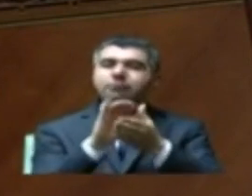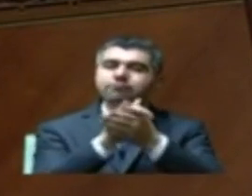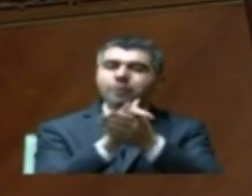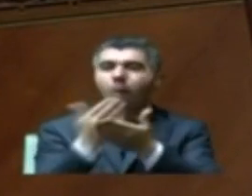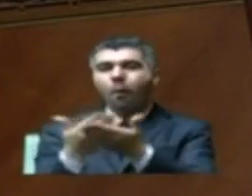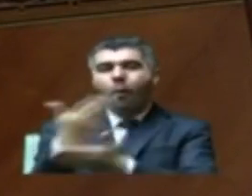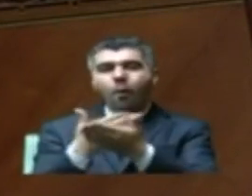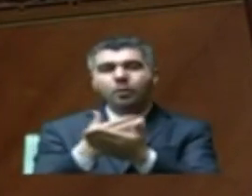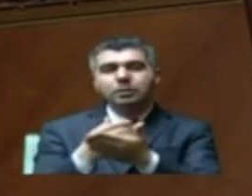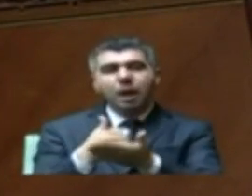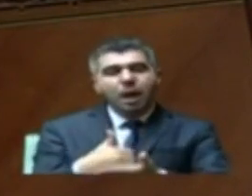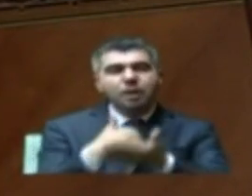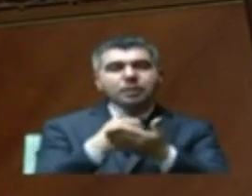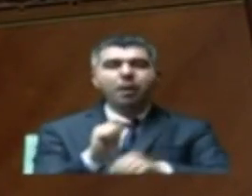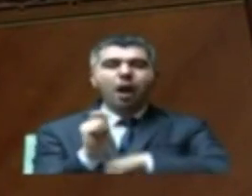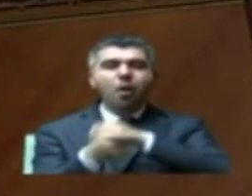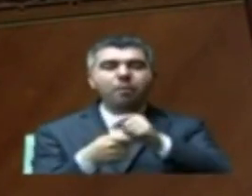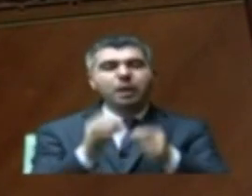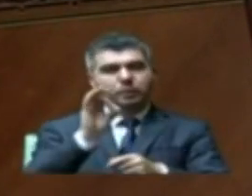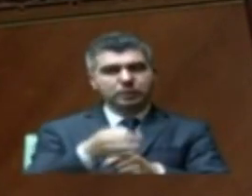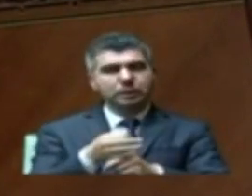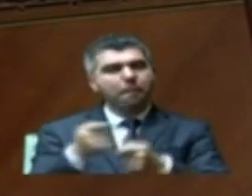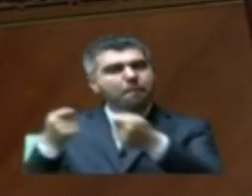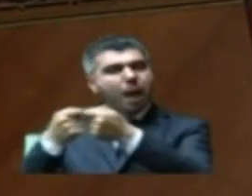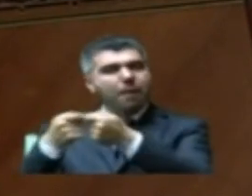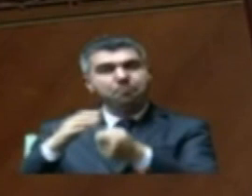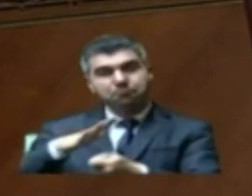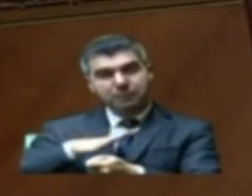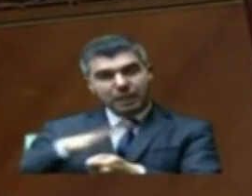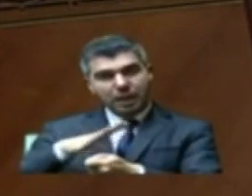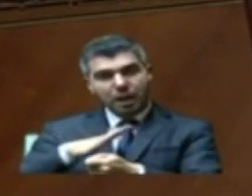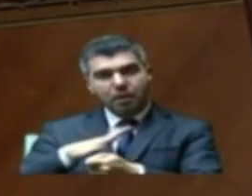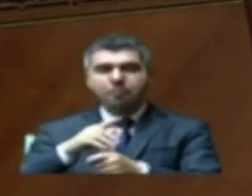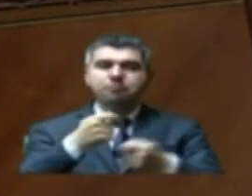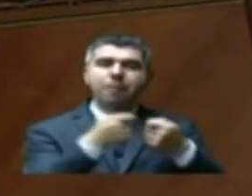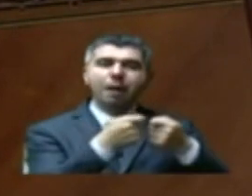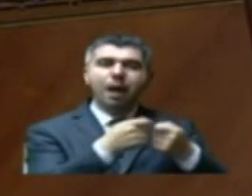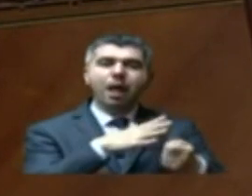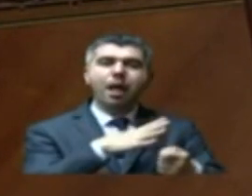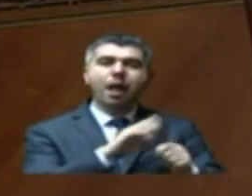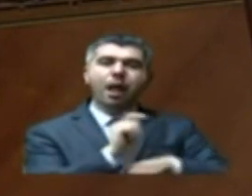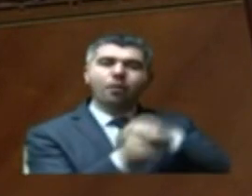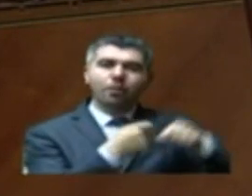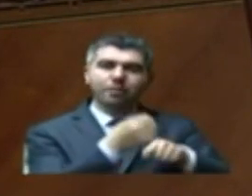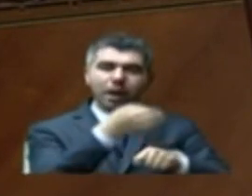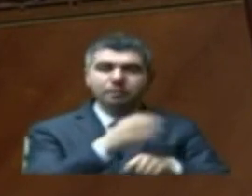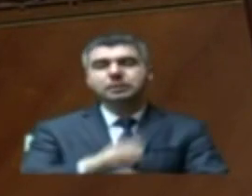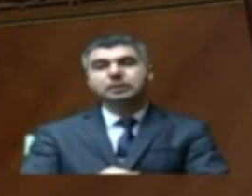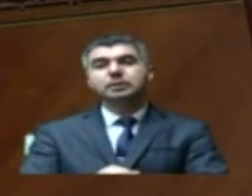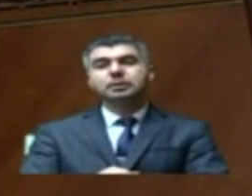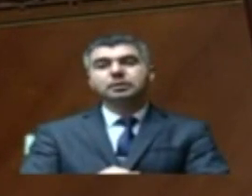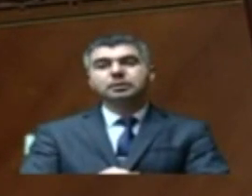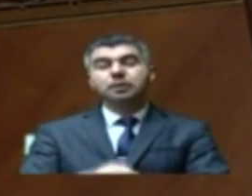اللي كاينين في القرى من خدماتها، كيف ما كيقدمها في المدينة فهو يقدمها في القرية، وانتم كتعرفوا